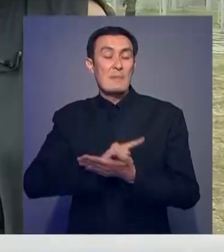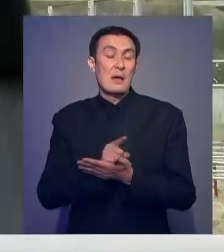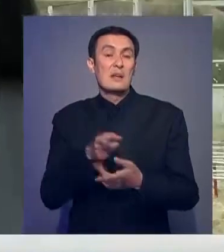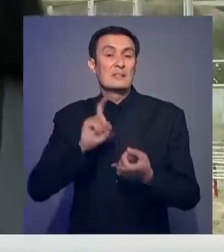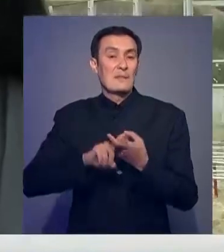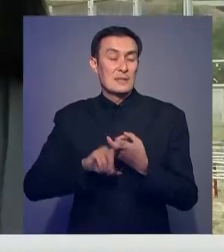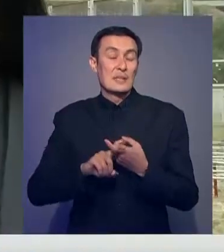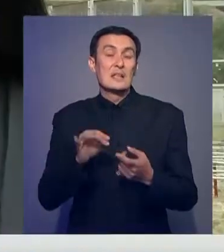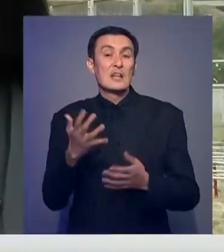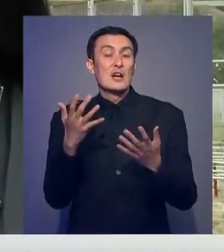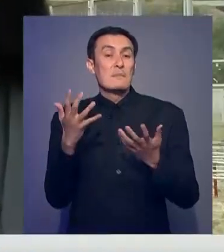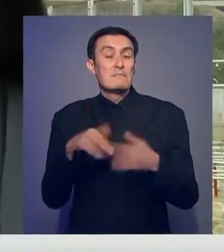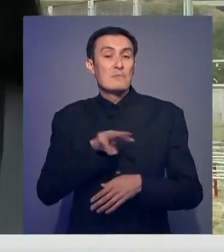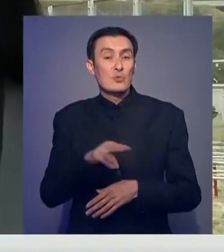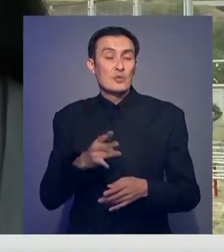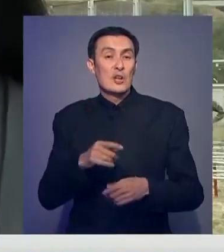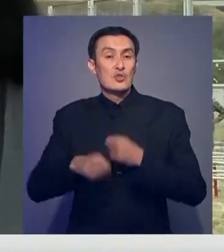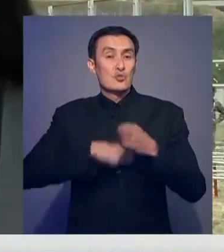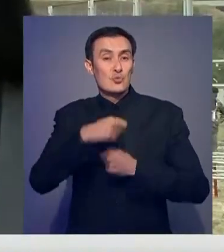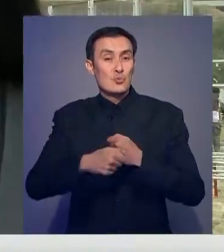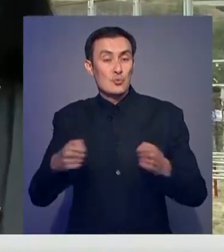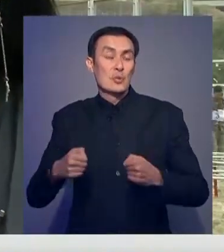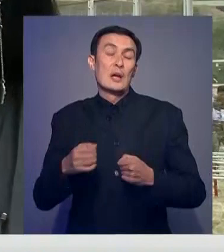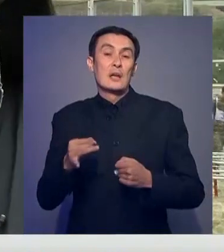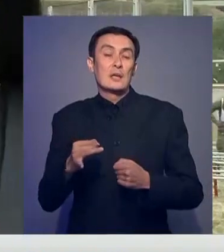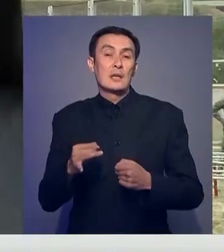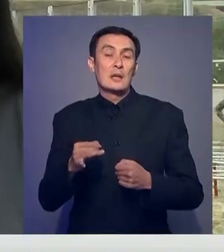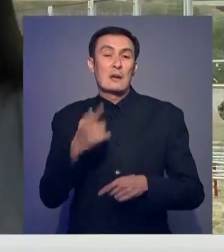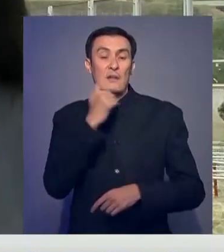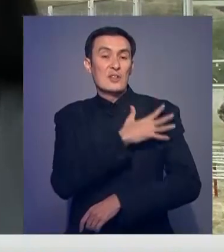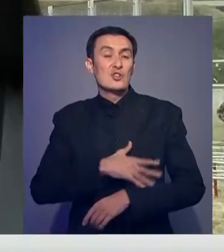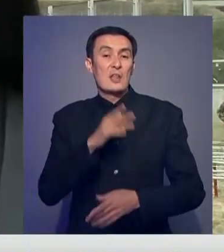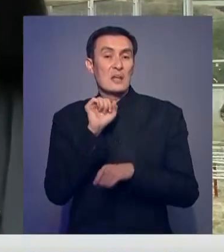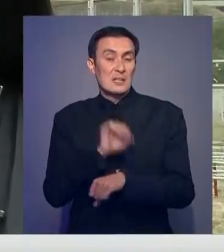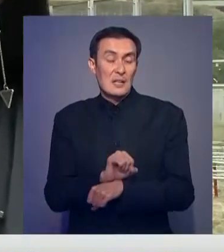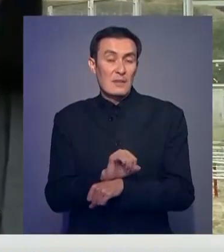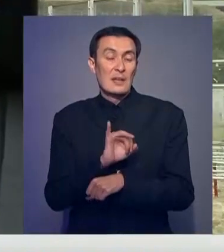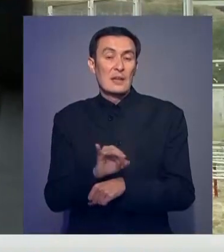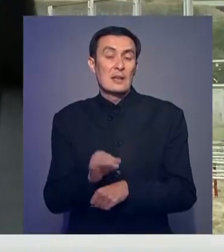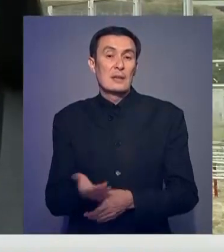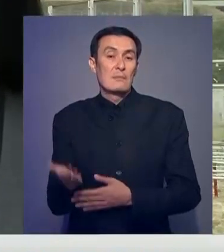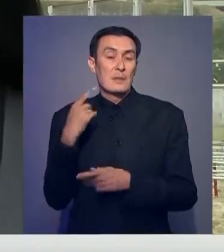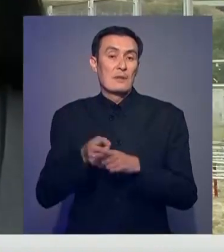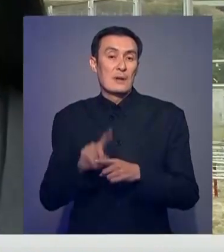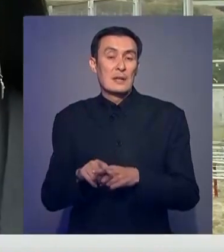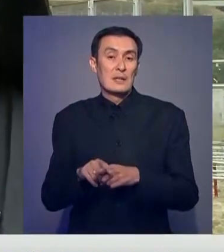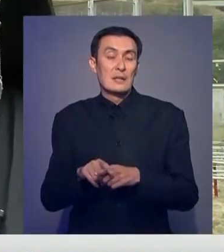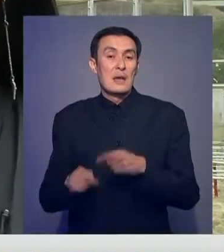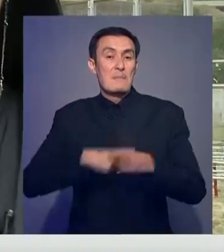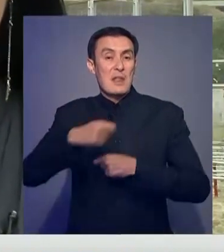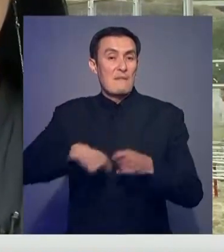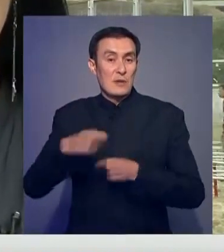главную роль. За считанные минуты нужно наложить жгут раненому, то есть остановить кровотечение, перетащить его в безопасное место и сделать